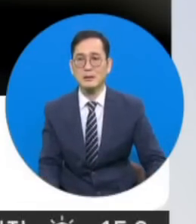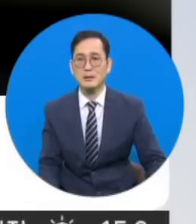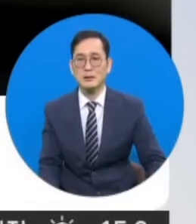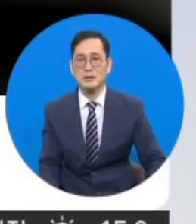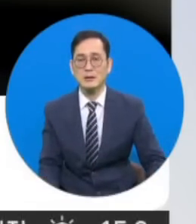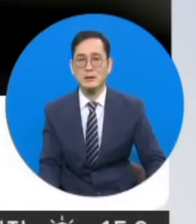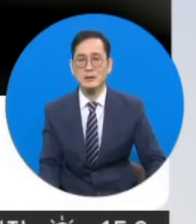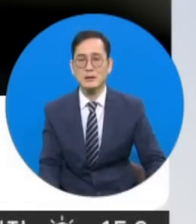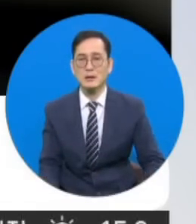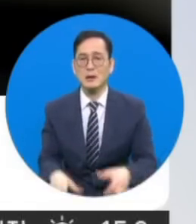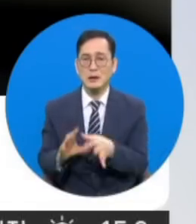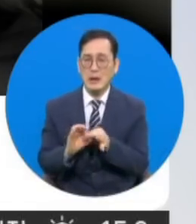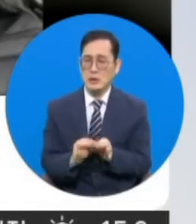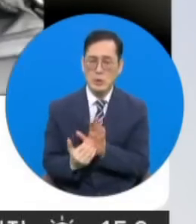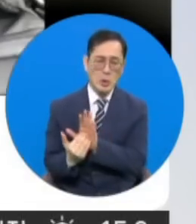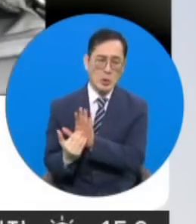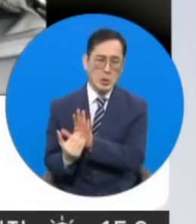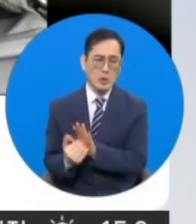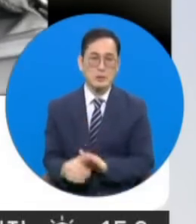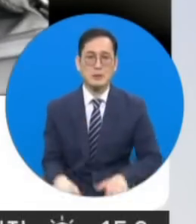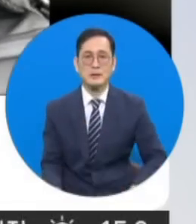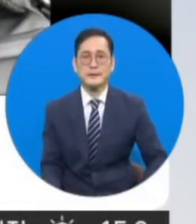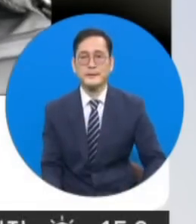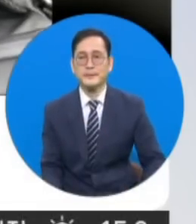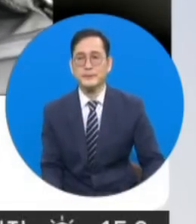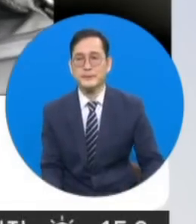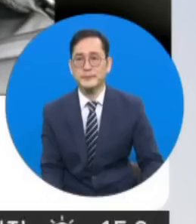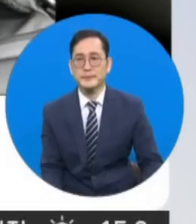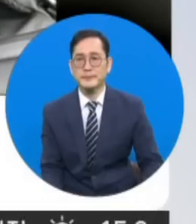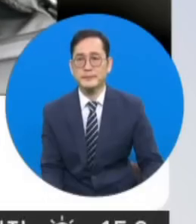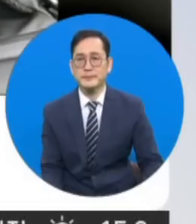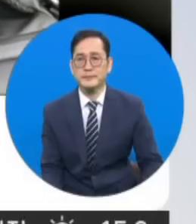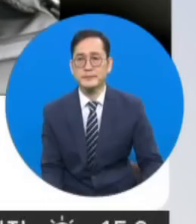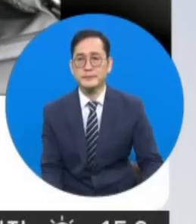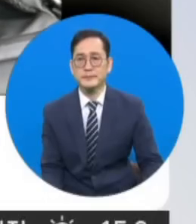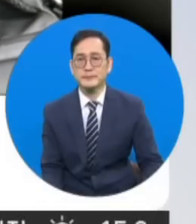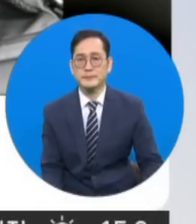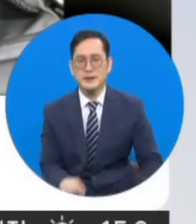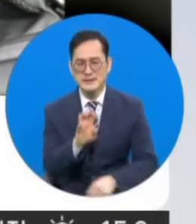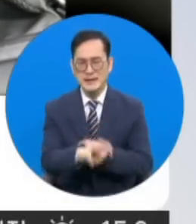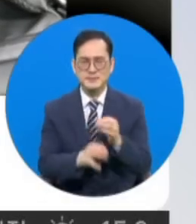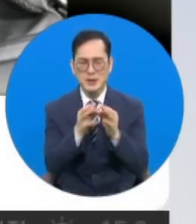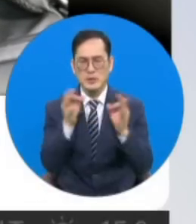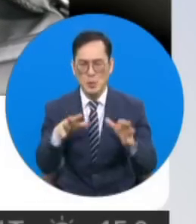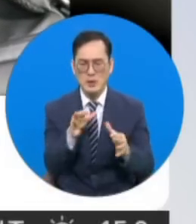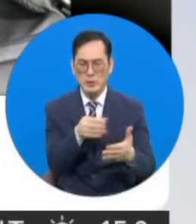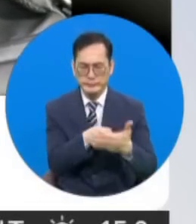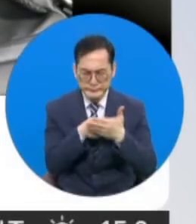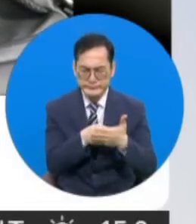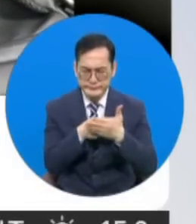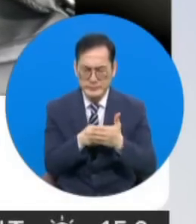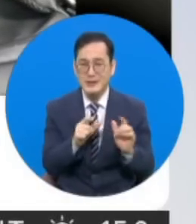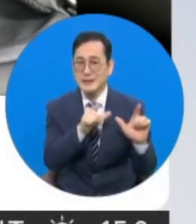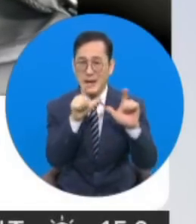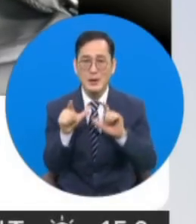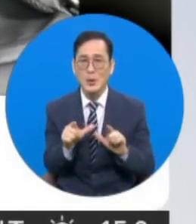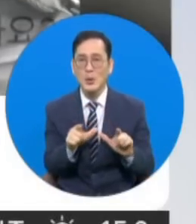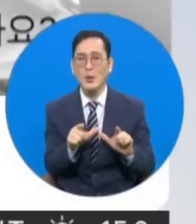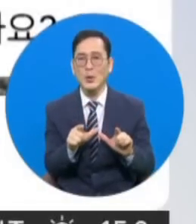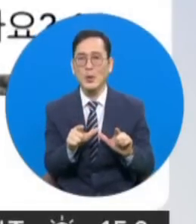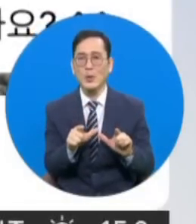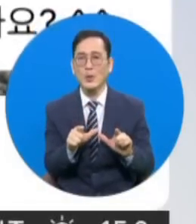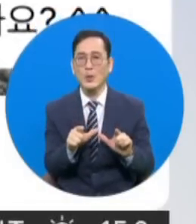저는 어떻게 다 인정해줘요 그러니까 김남구 의원이 40년 동안 검소하게 살았고 그 다음에